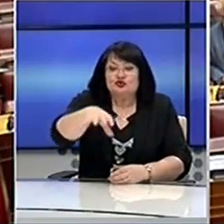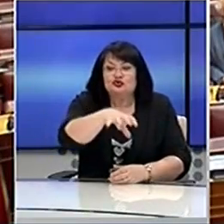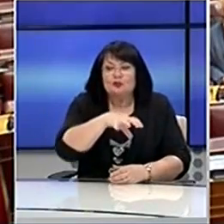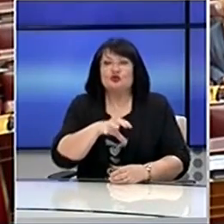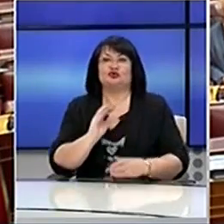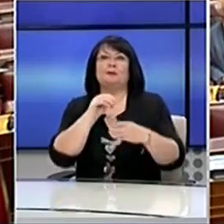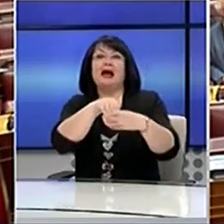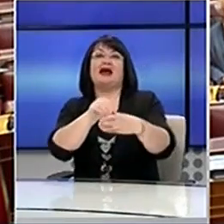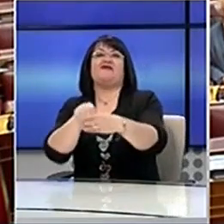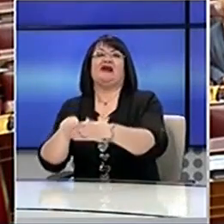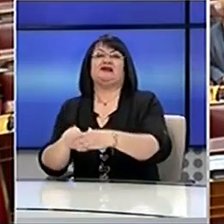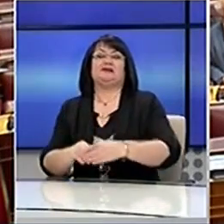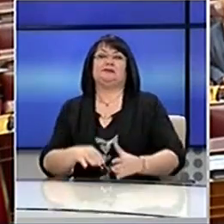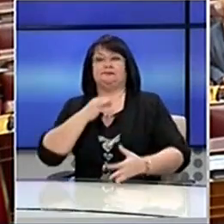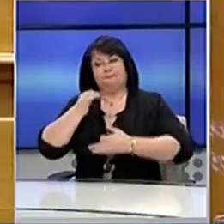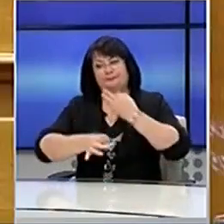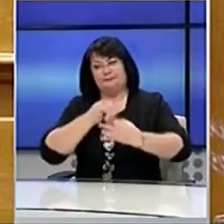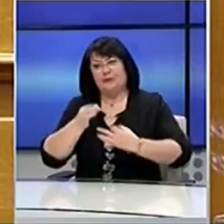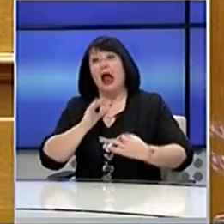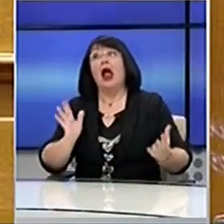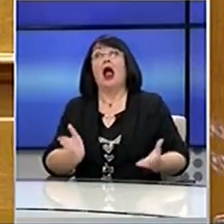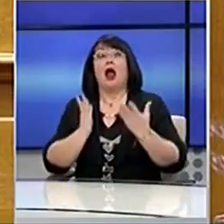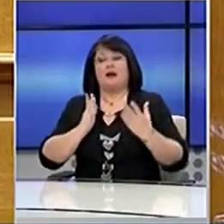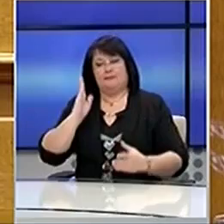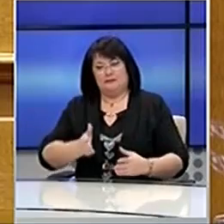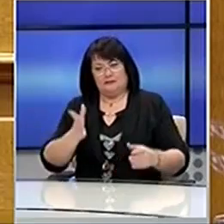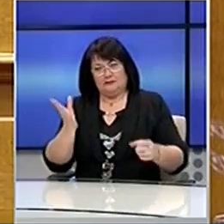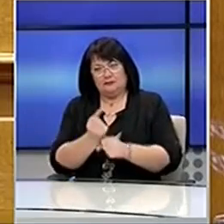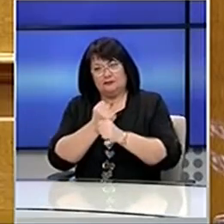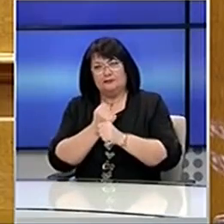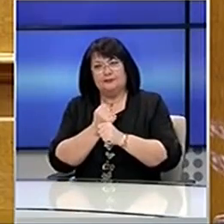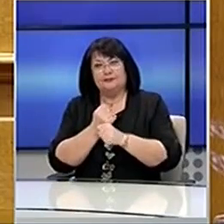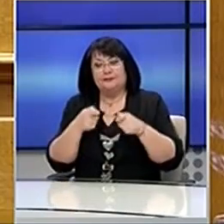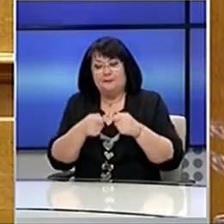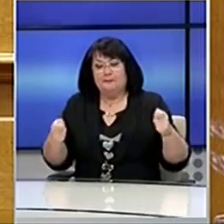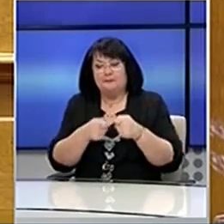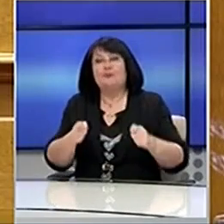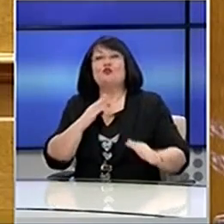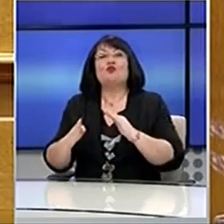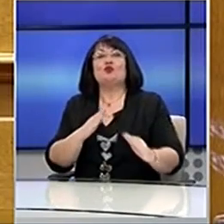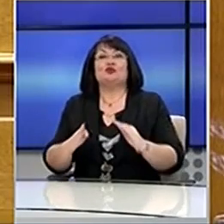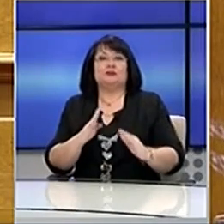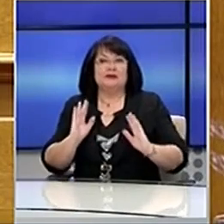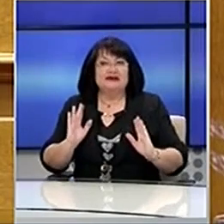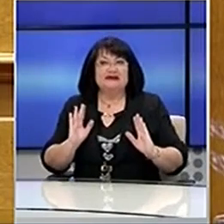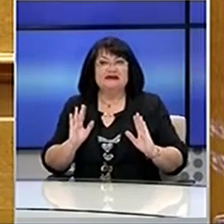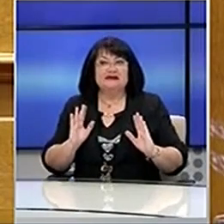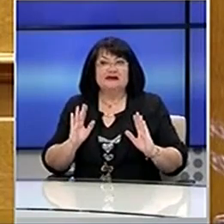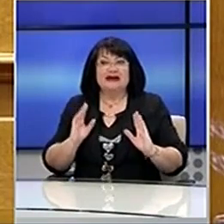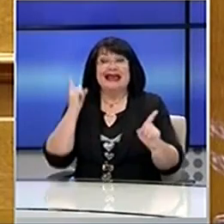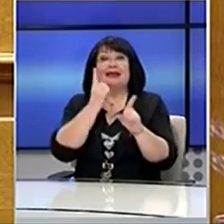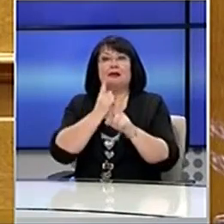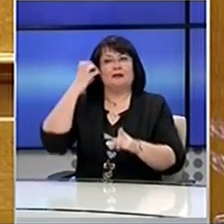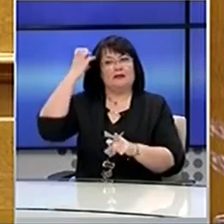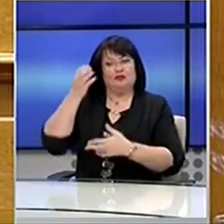Εξηγήσαμε ότι αν μπορέσουμε να τηρήσουμε τα μέτρα προστασίας τα οποία μας υποδεικνύουν